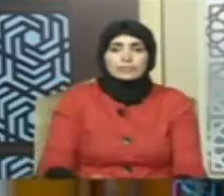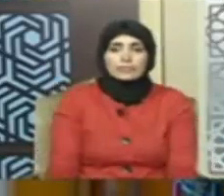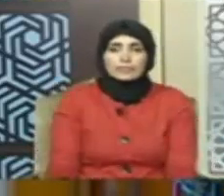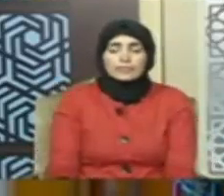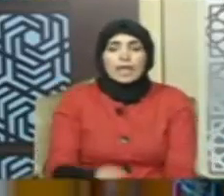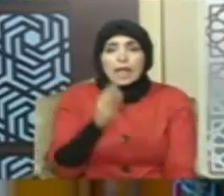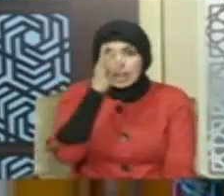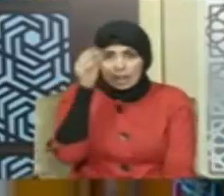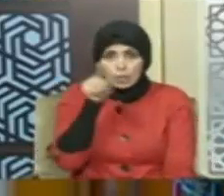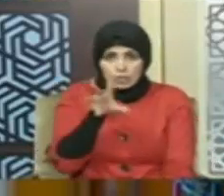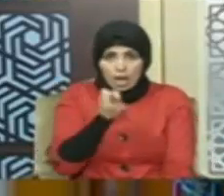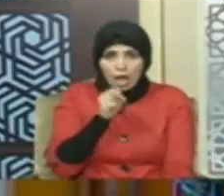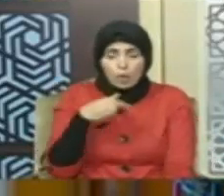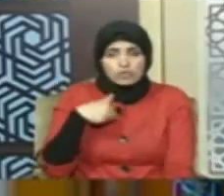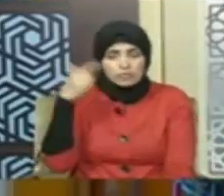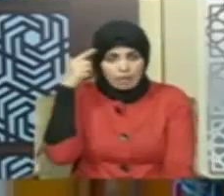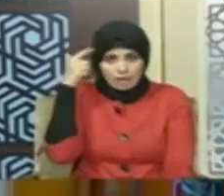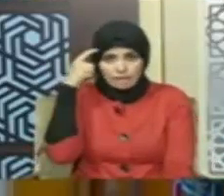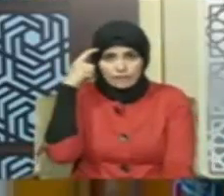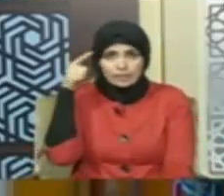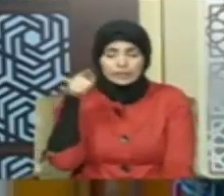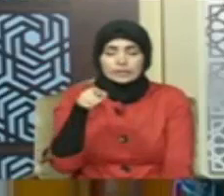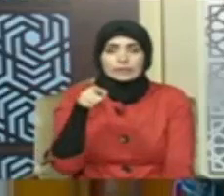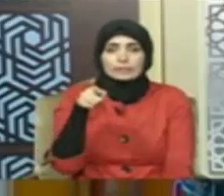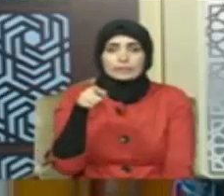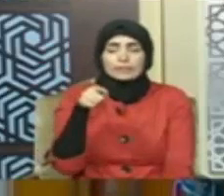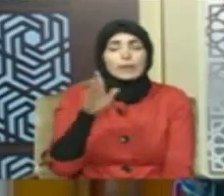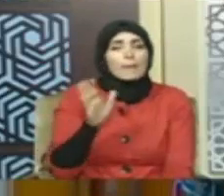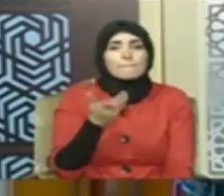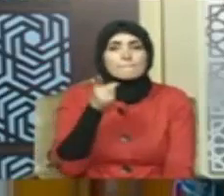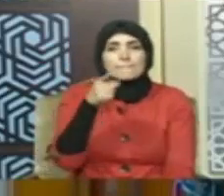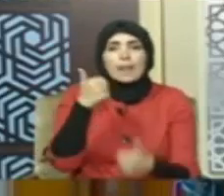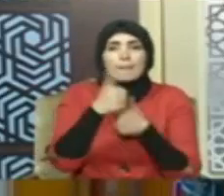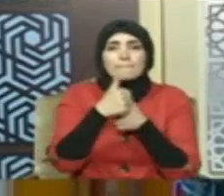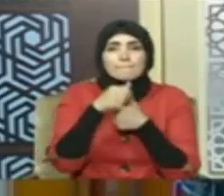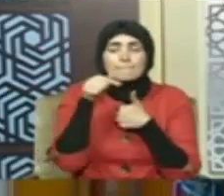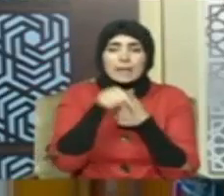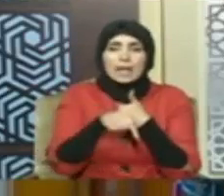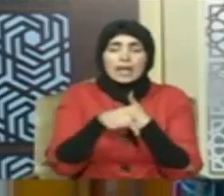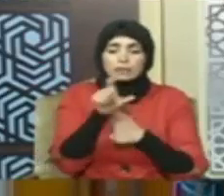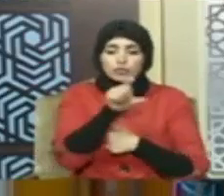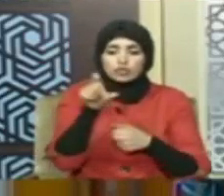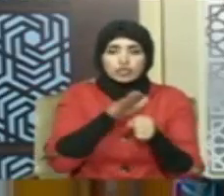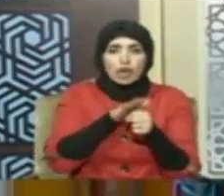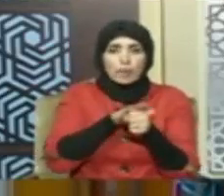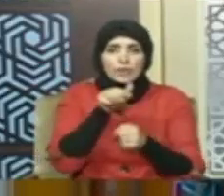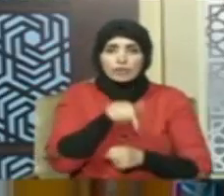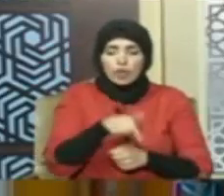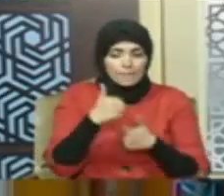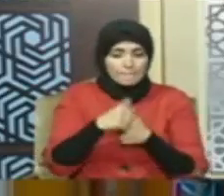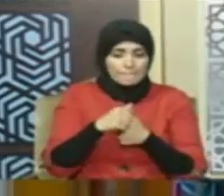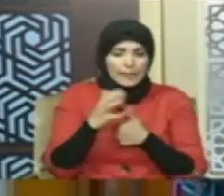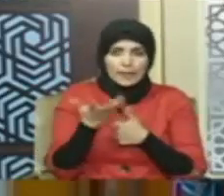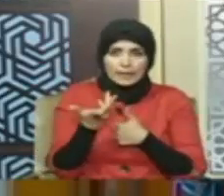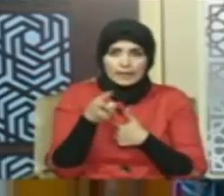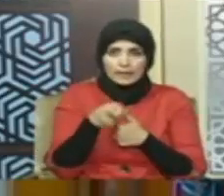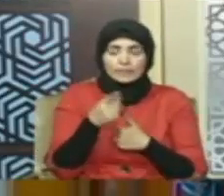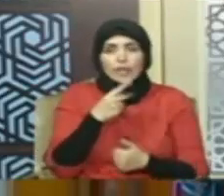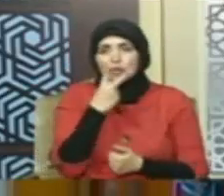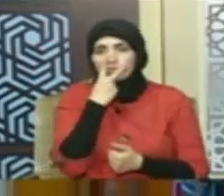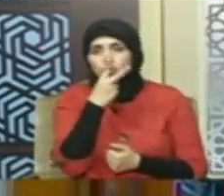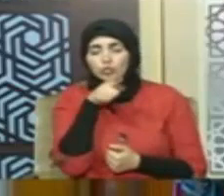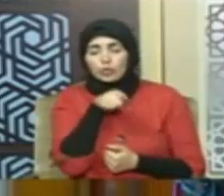فإذا أردت أن تعرف ماذا بقي لك من هذا الشهر